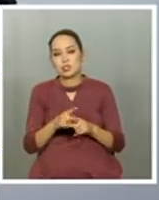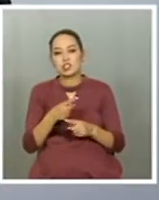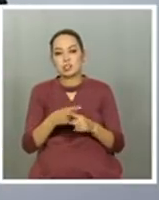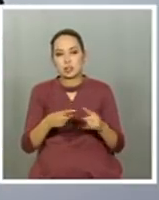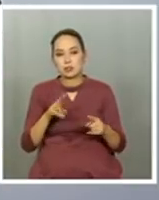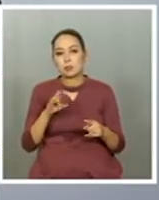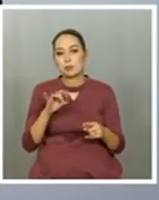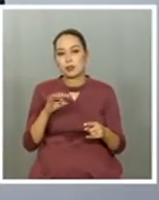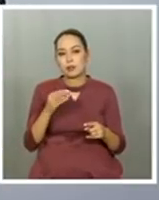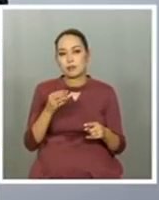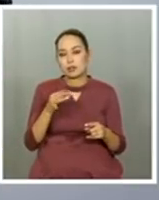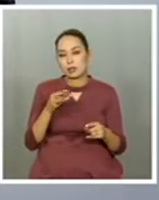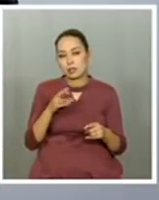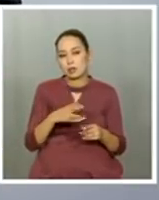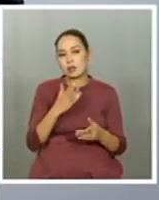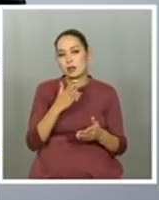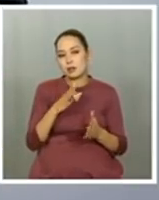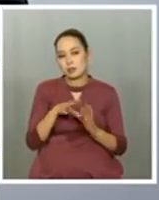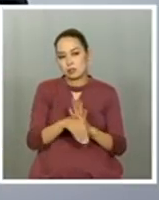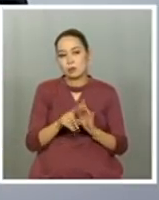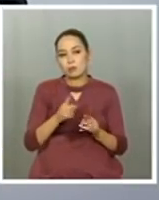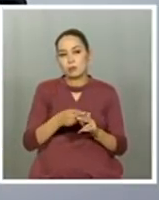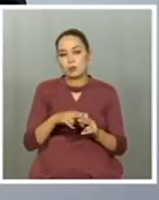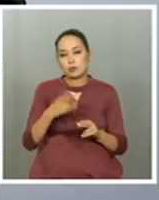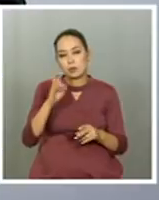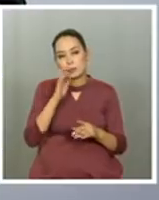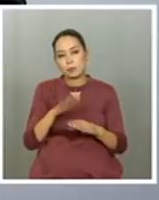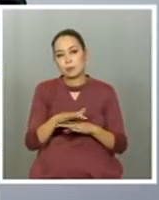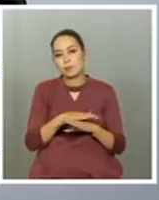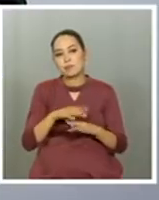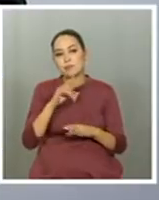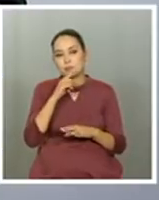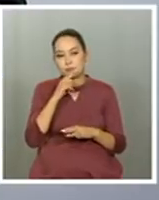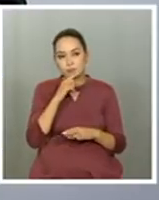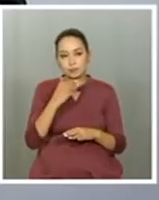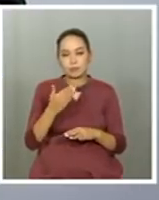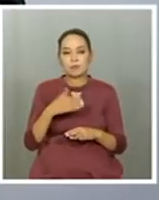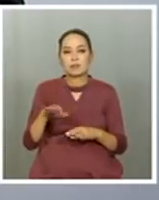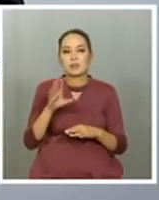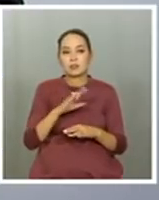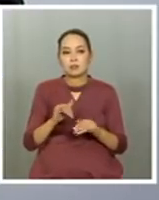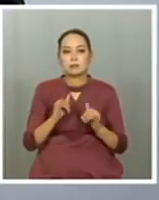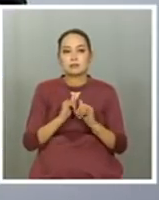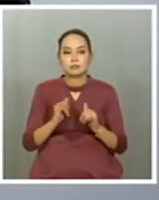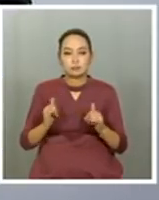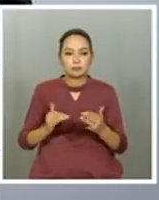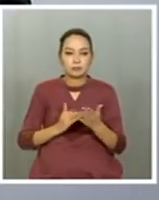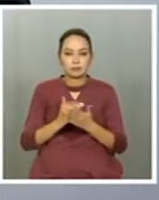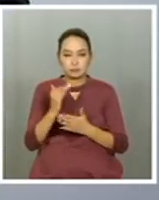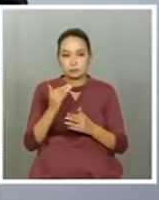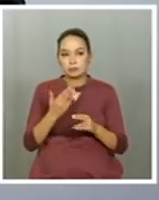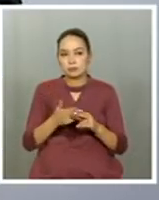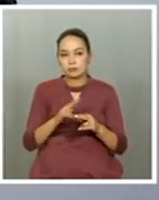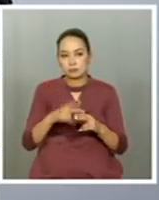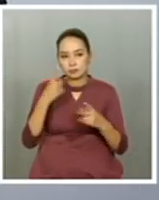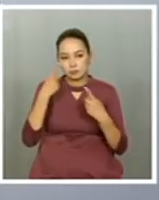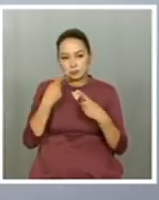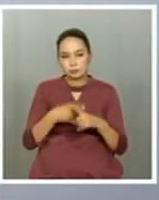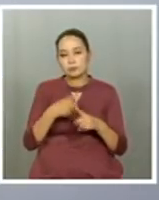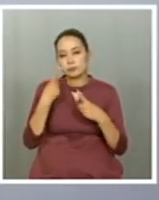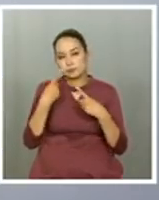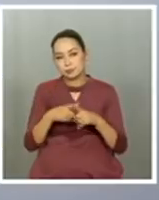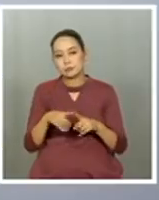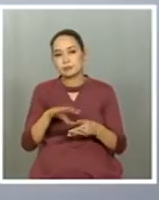жатады. Себебі бұл мемлекеттердің экономикалық сектордағы даму біршама жоғары болғанымен техникалық, технологиялық